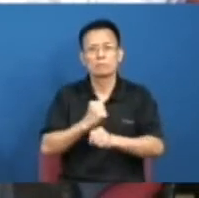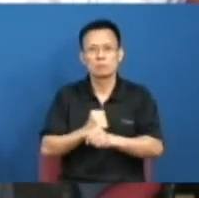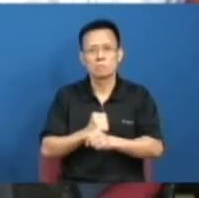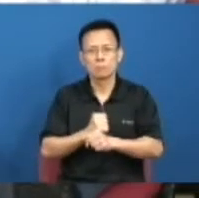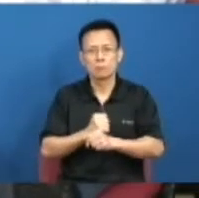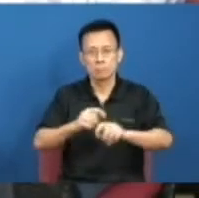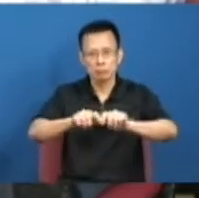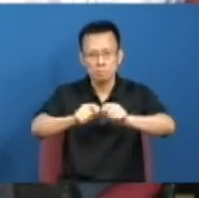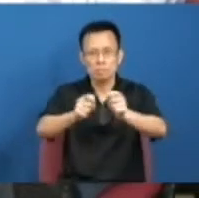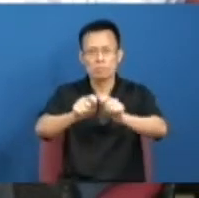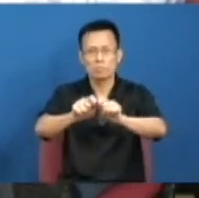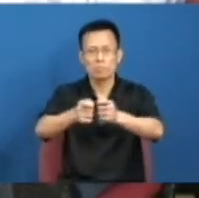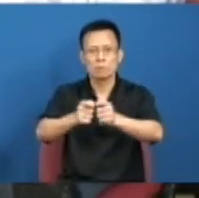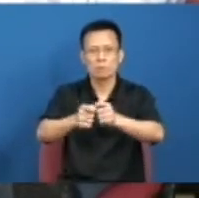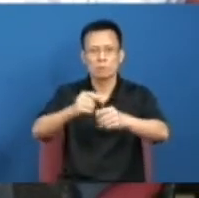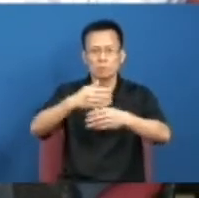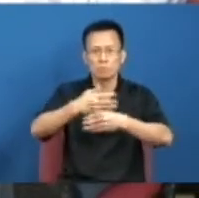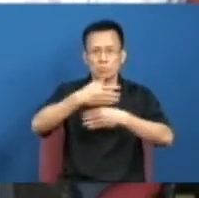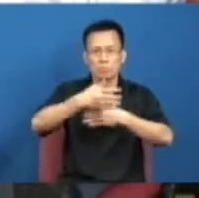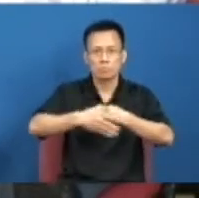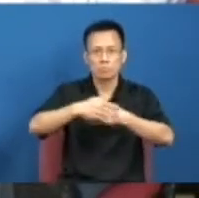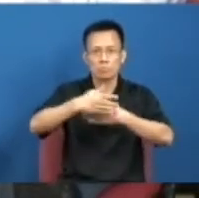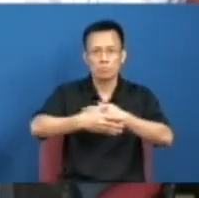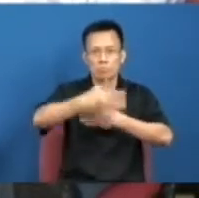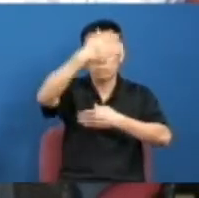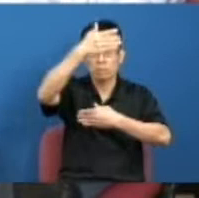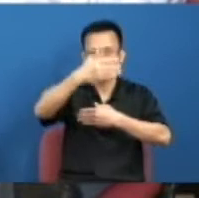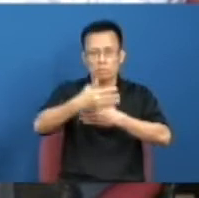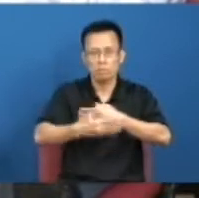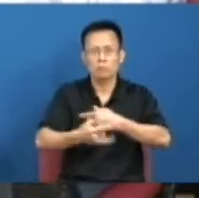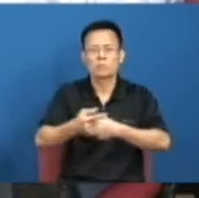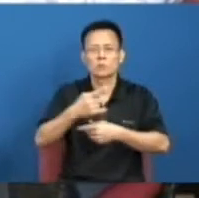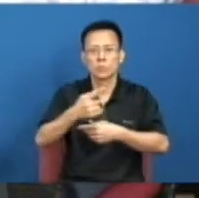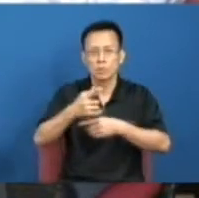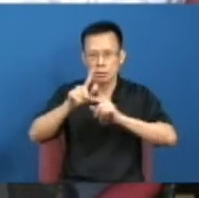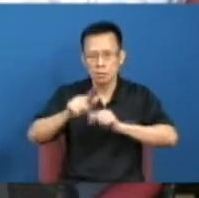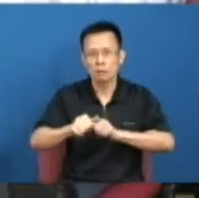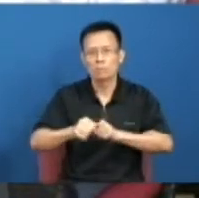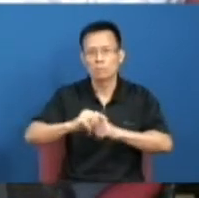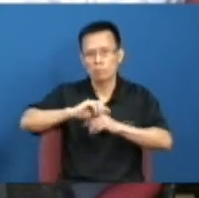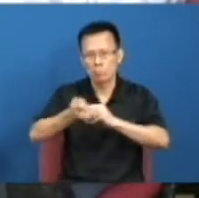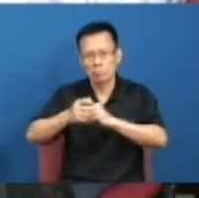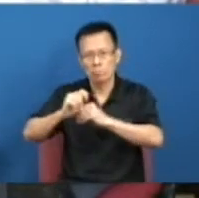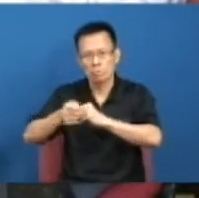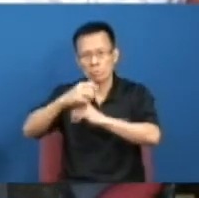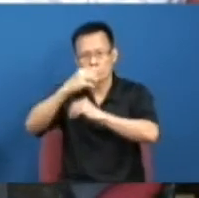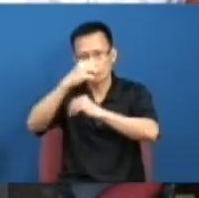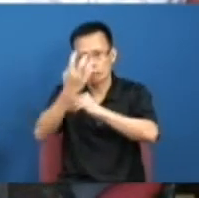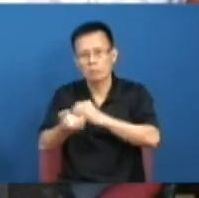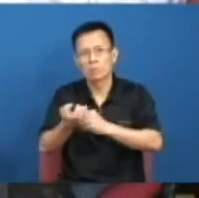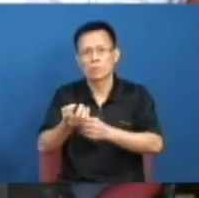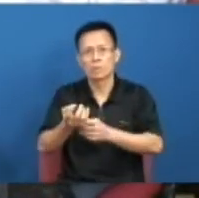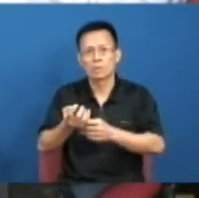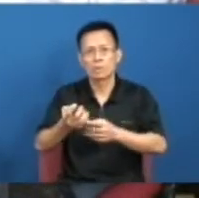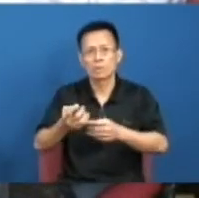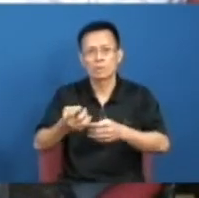拆咗譬如啲外牆一啲，譬如可能有舊咗啦、剝落嘅或者嗰啲。紙皮石啊，